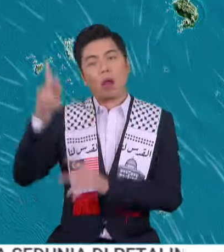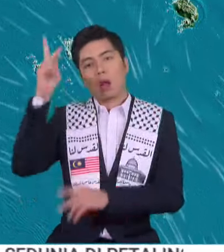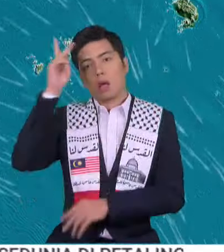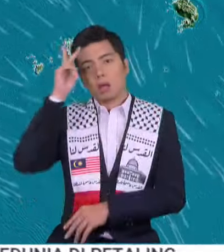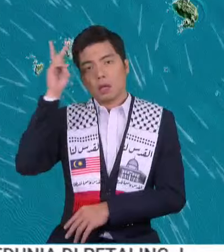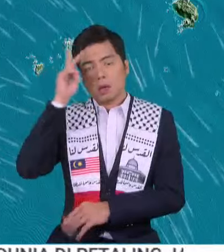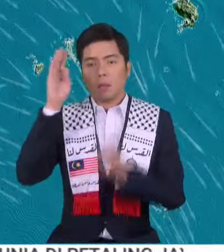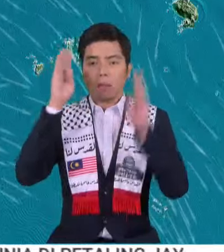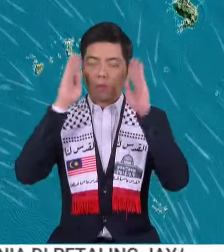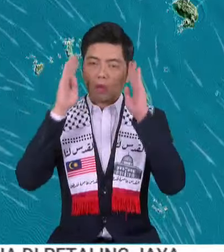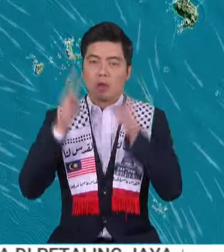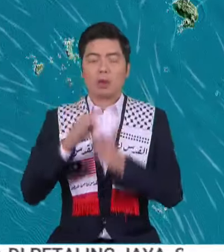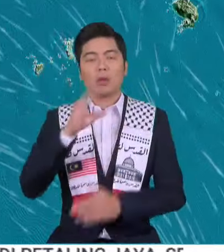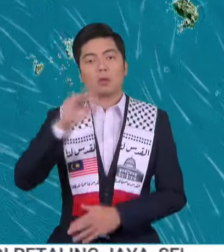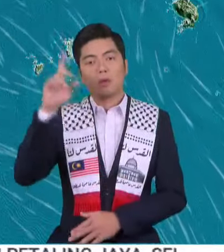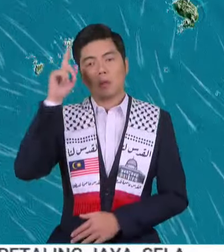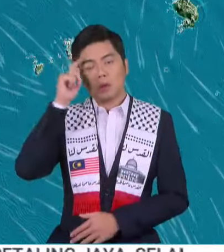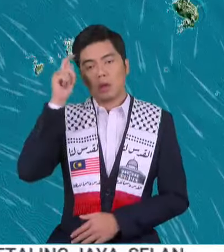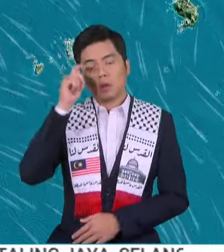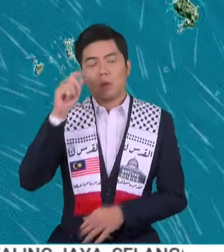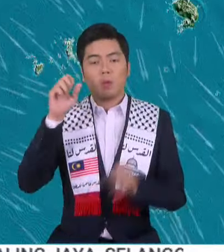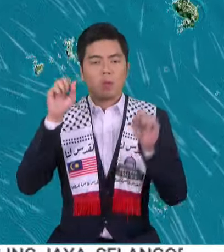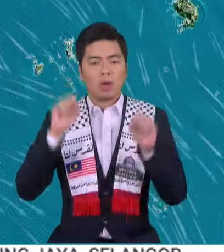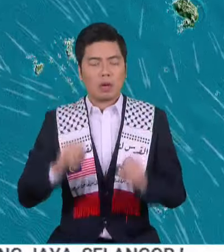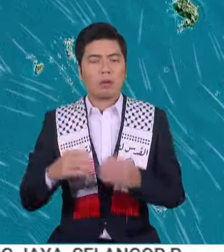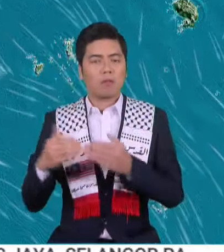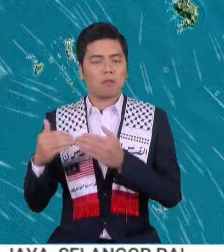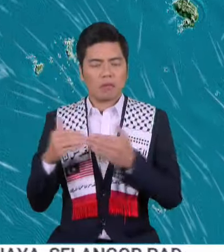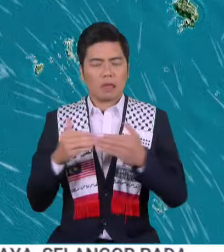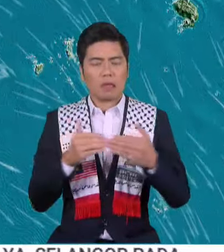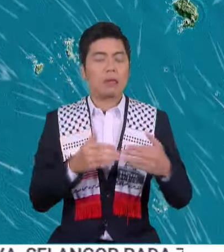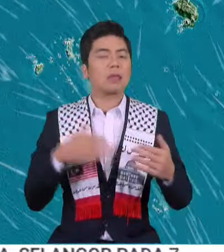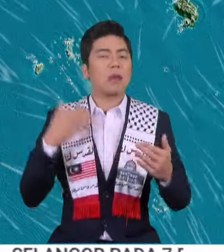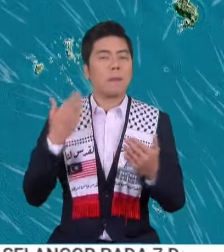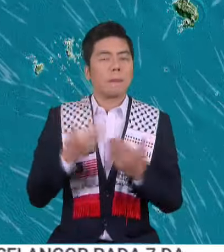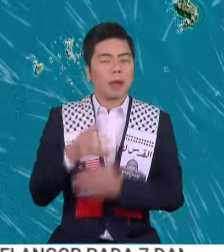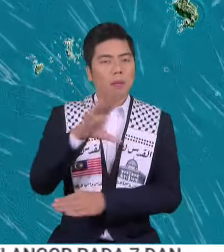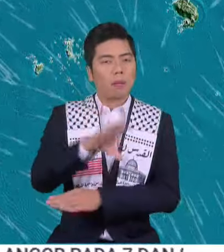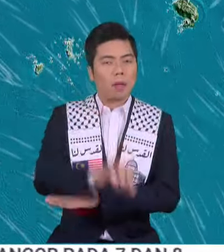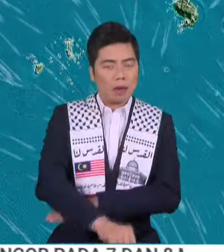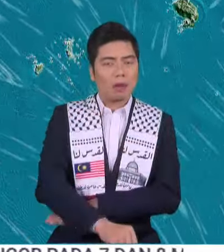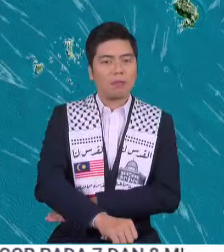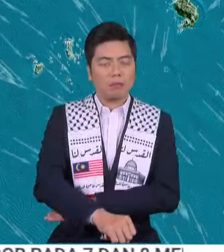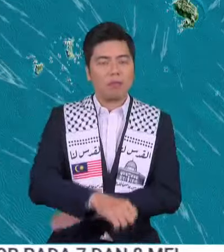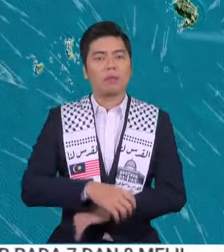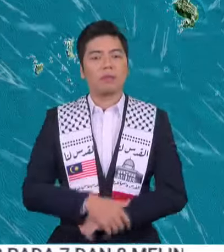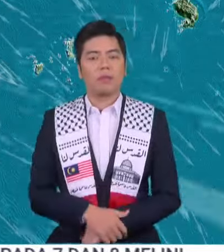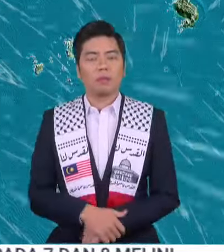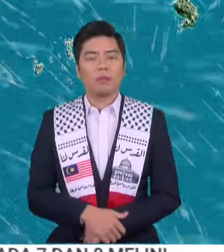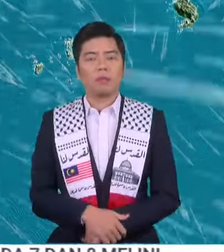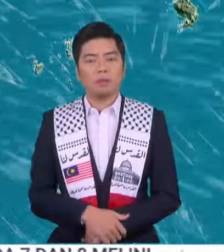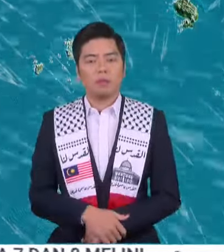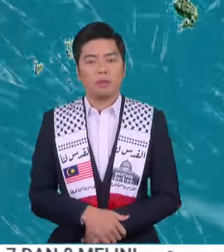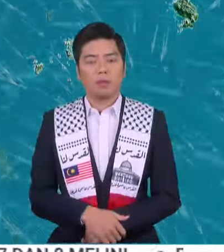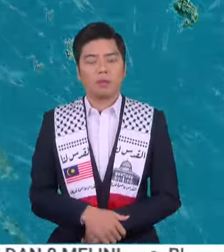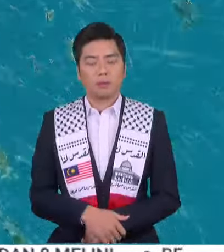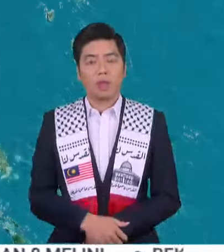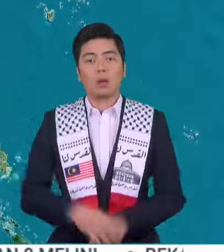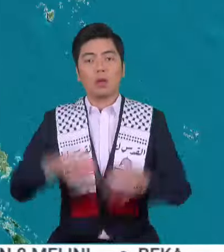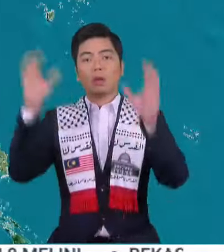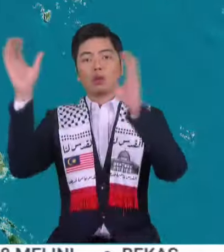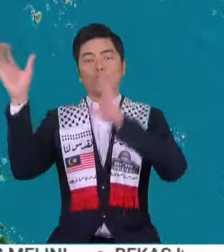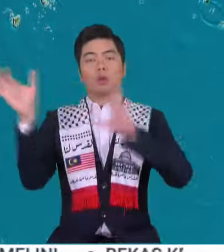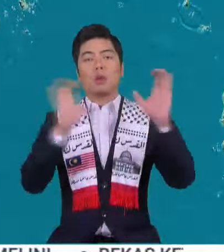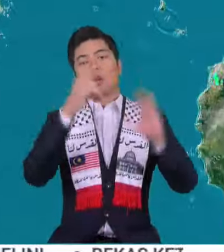Kelantan, Pahang dan Terengganu ini boleh berterusan sehingga ke lewat malam nanti. Baik, seterusnya keadaan cuaca di